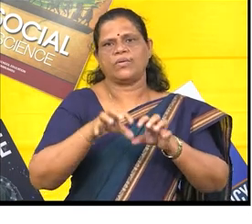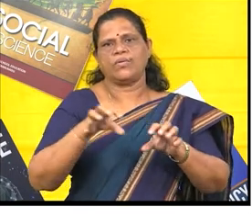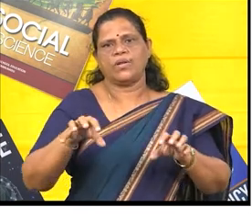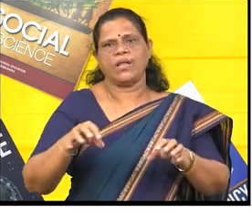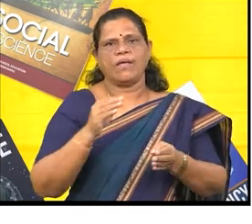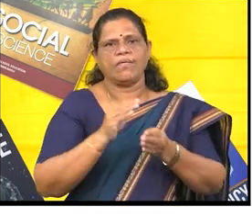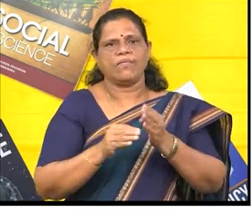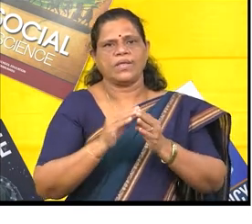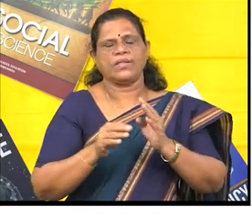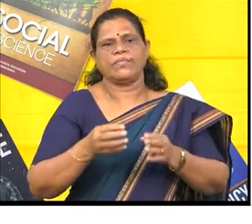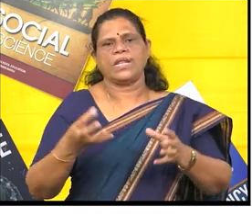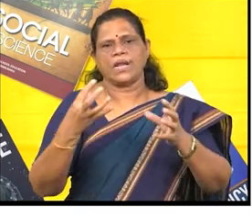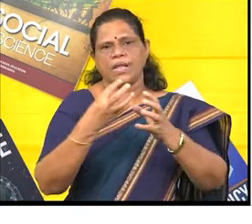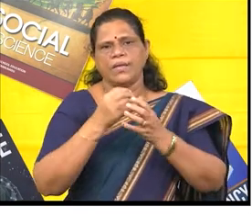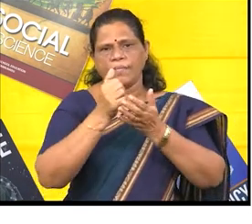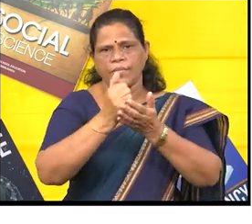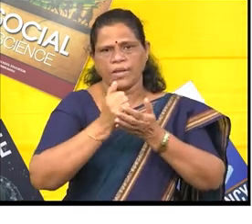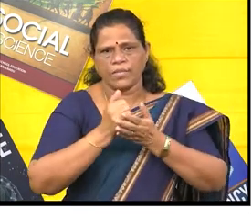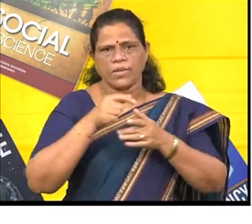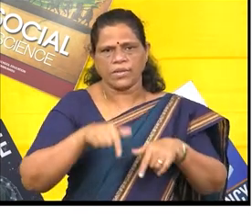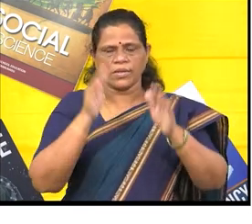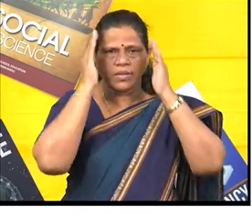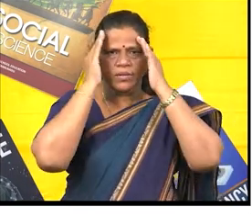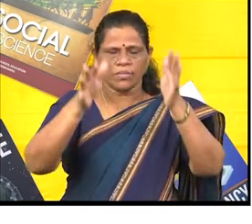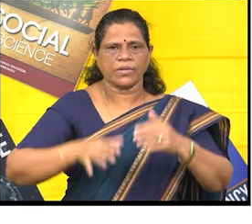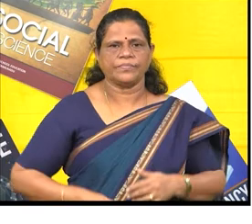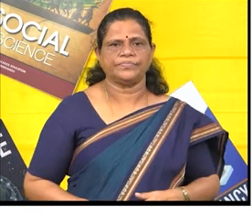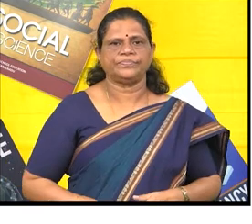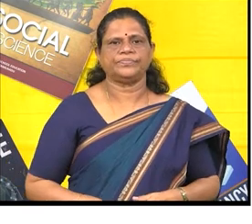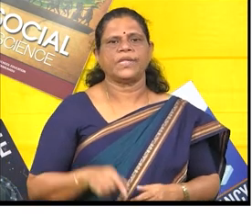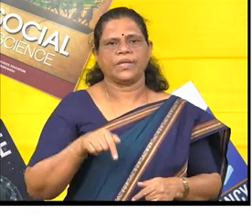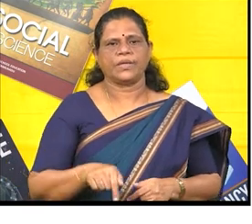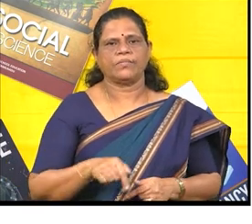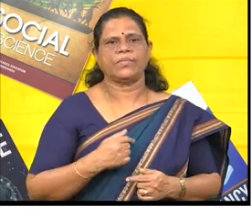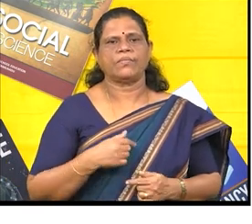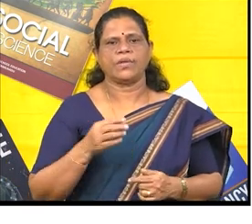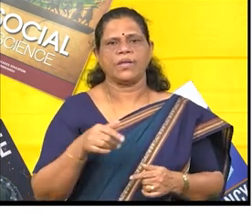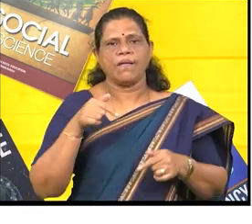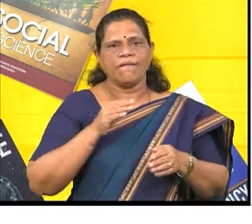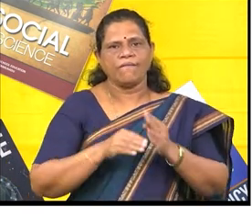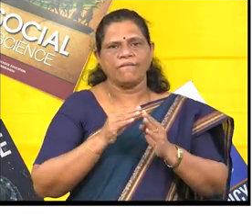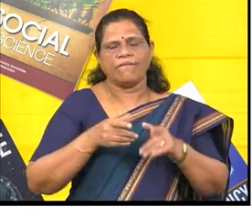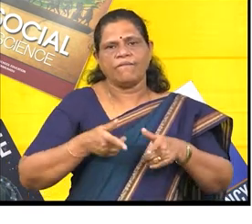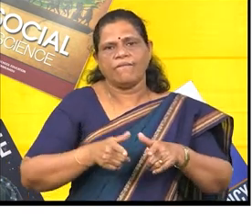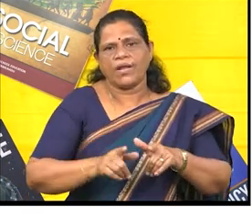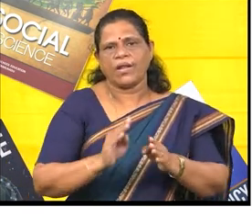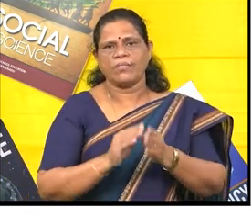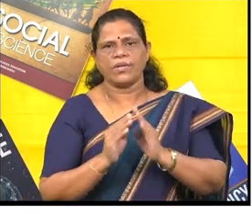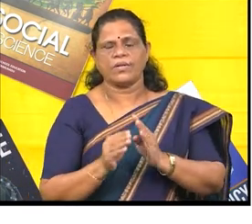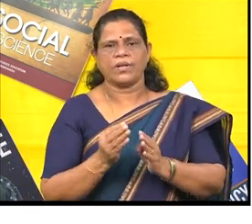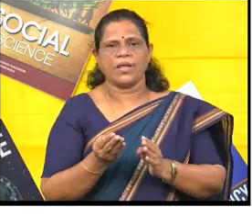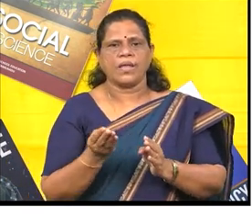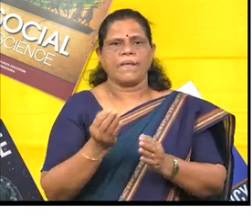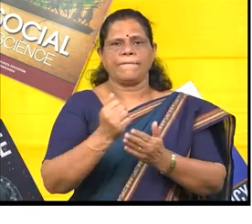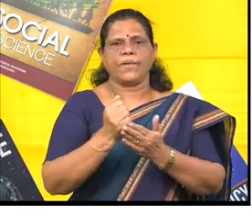மற்றும் வேதிவினைகளை இதற்காக நாம் பயன்படுத்தணும், இதுதான் வேளாண் வேதியியலுடைய பயன்பாடுகள். சரி, இப்போது வேளாண் வேதியியலுடைய பயன்பாடுகளுக்கு